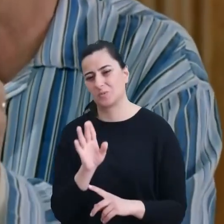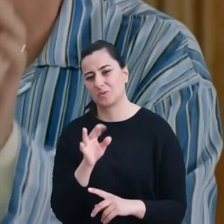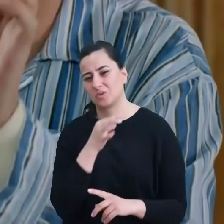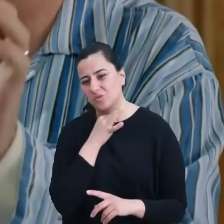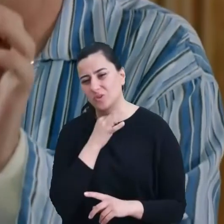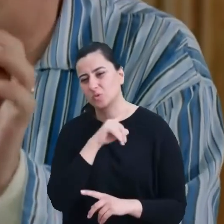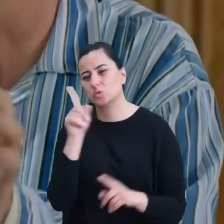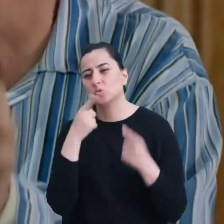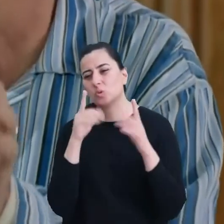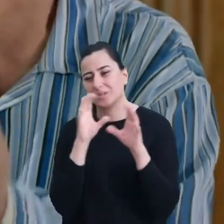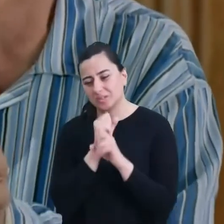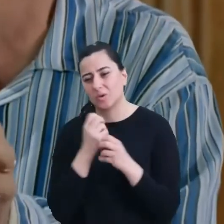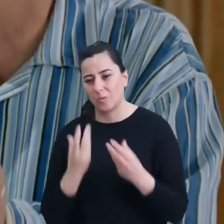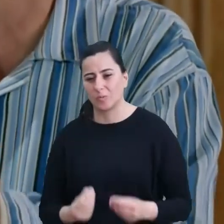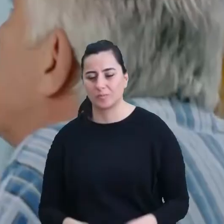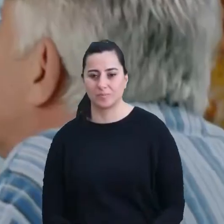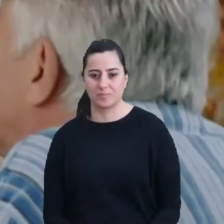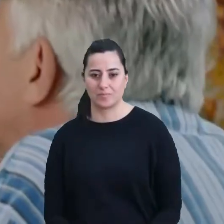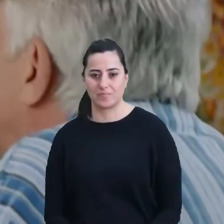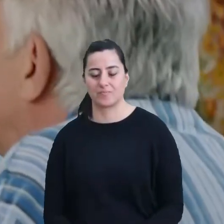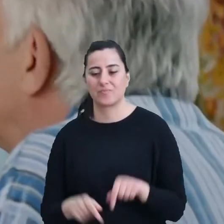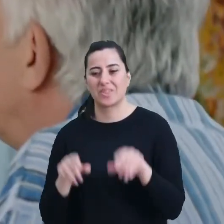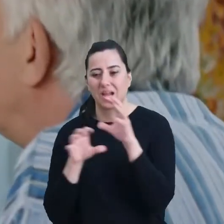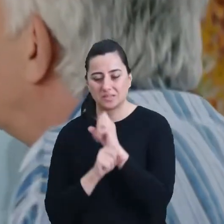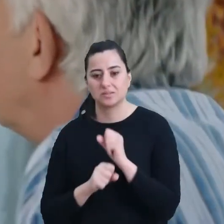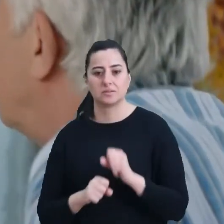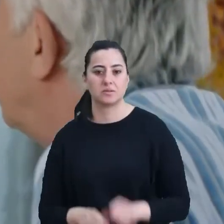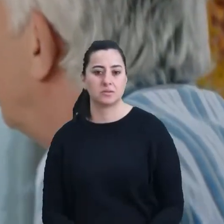Önümü öp. Kimselere bir şey söyleme olur mu? Bu iş gizli.